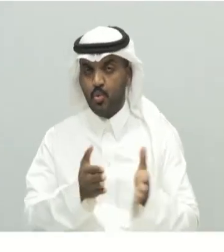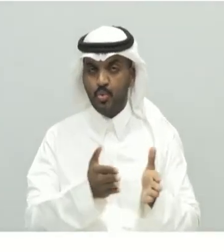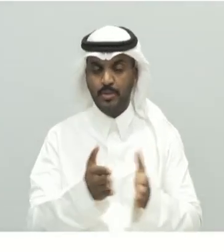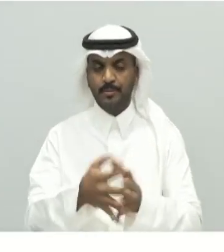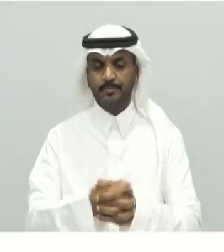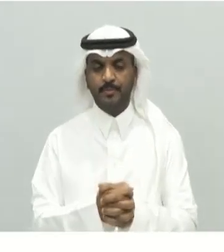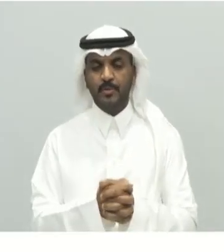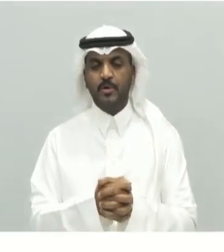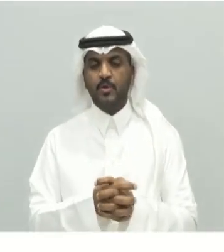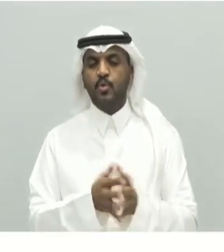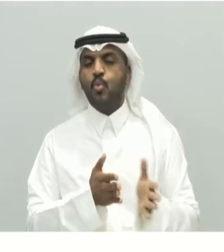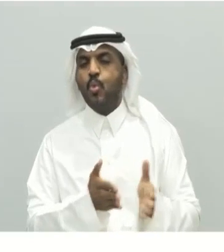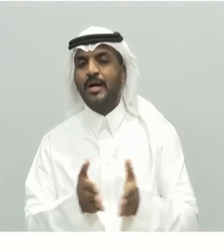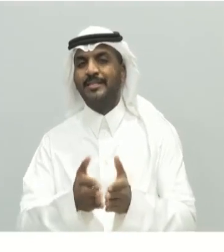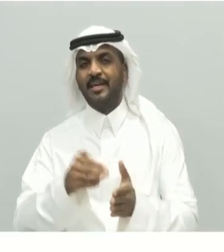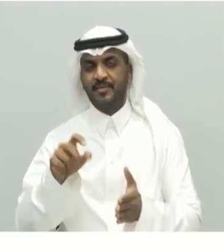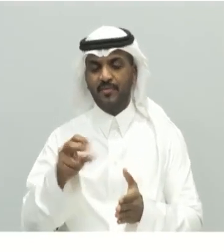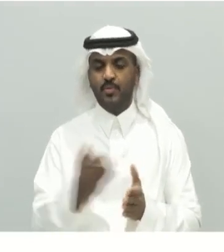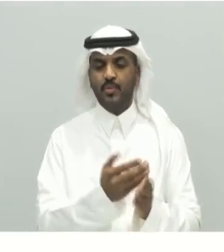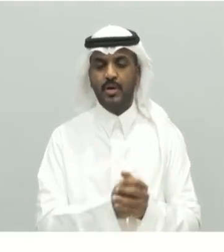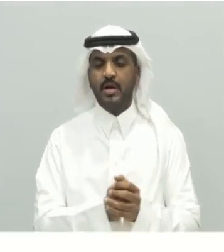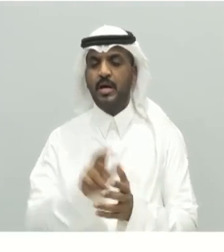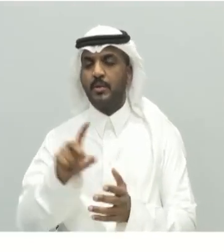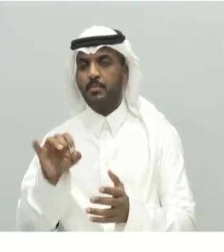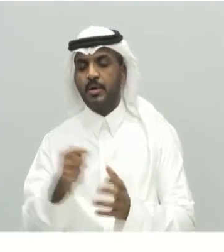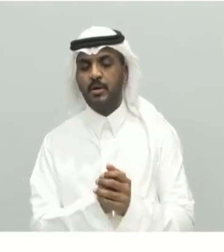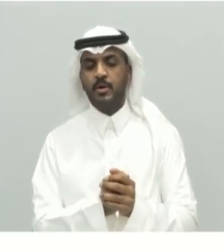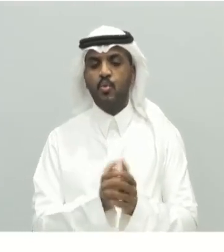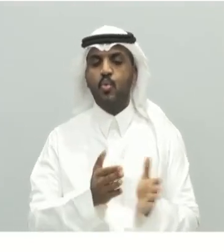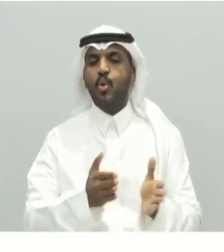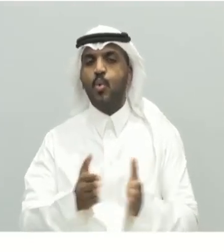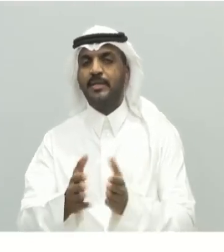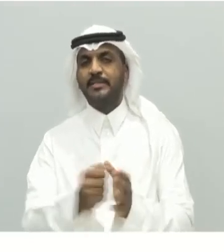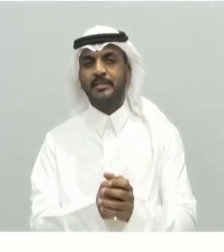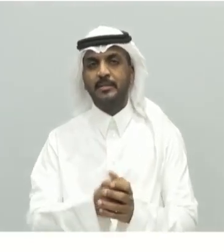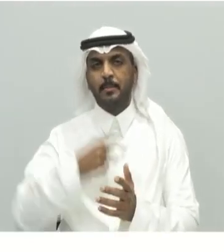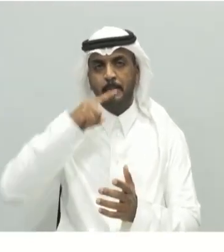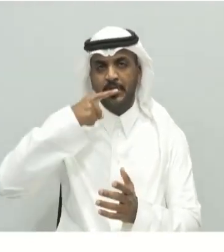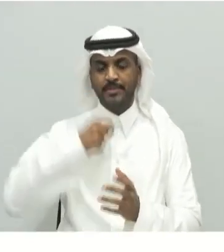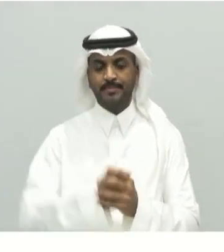المائيه وادي حنيفه ووادي الرمه ووادي